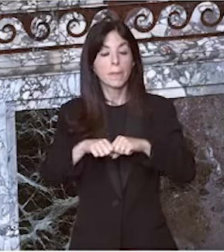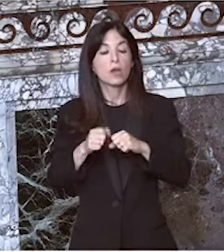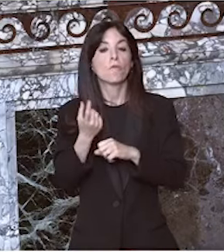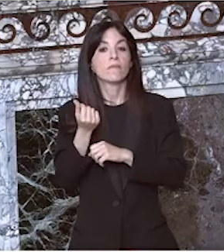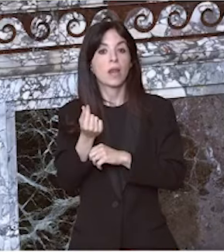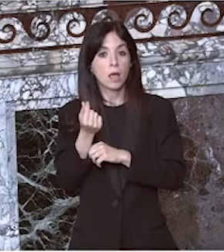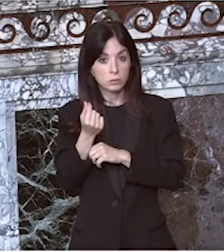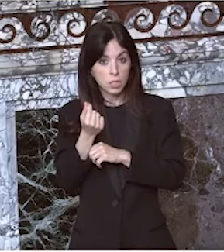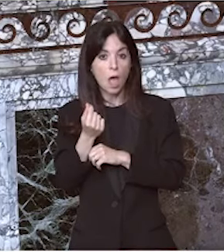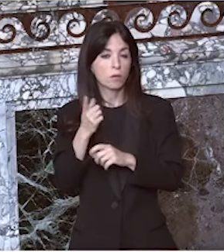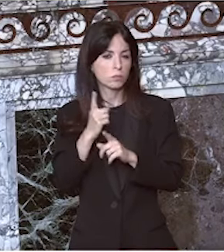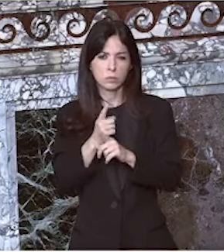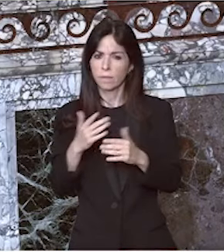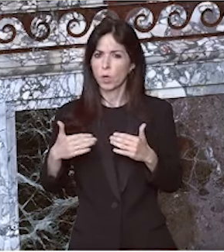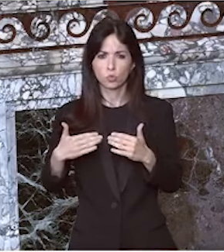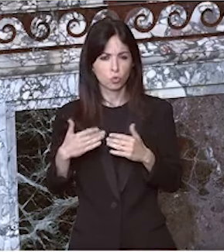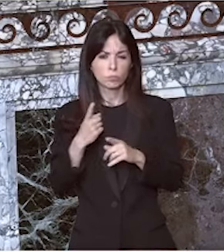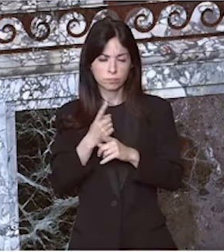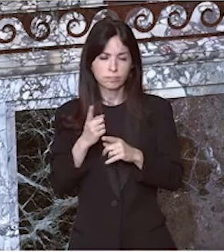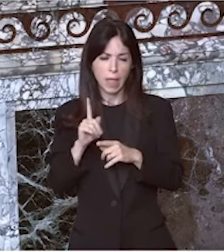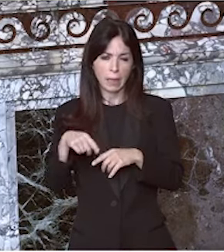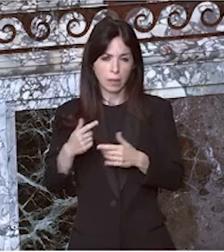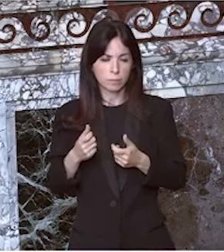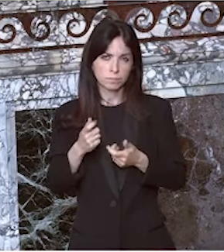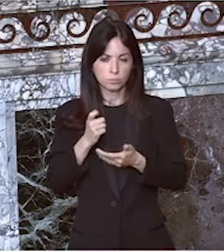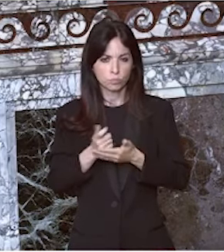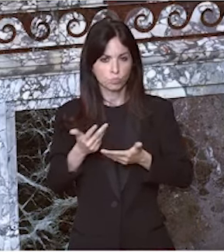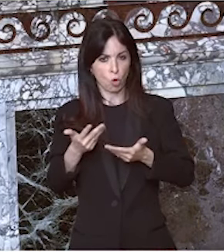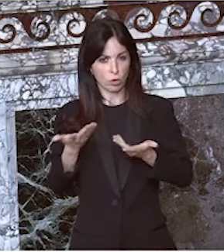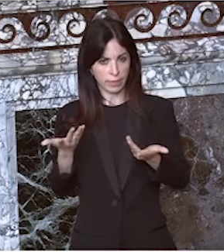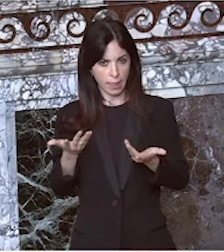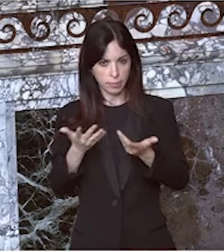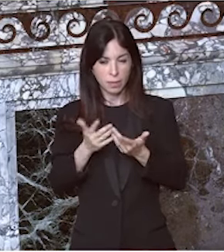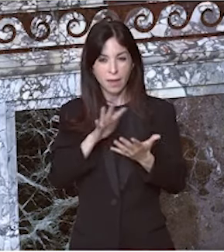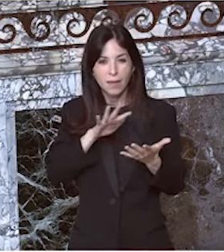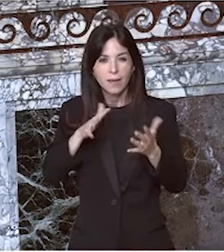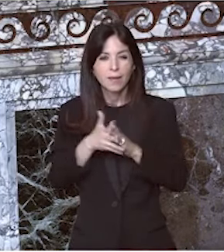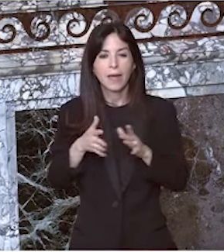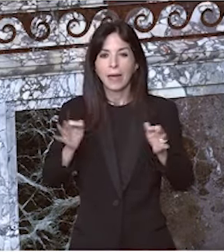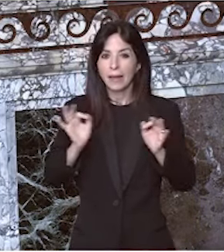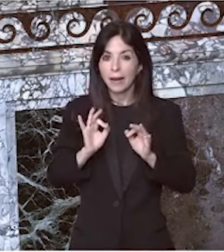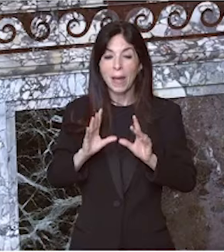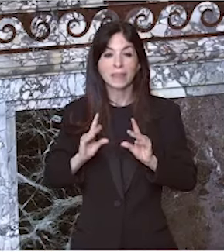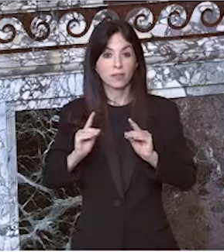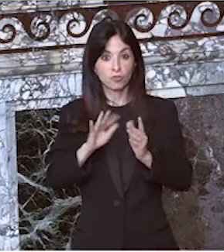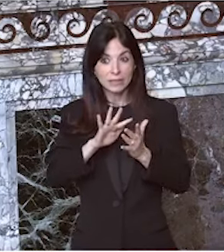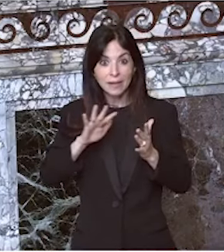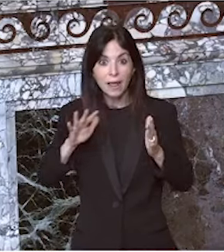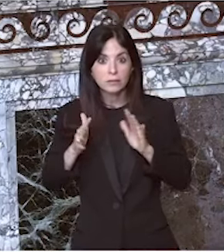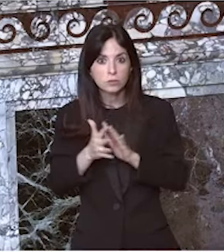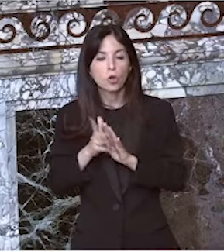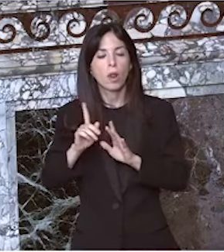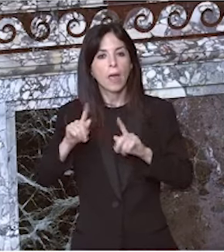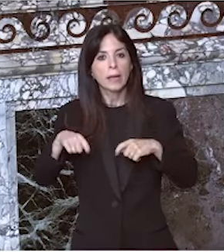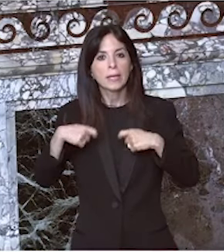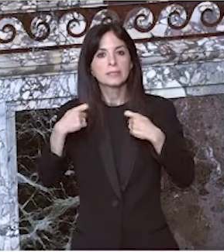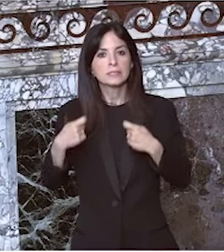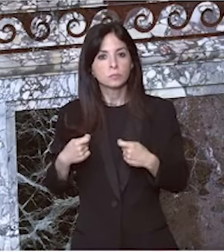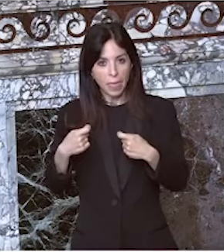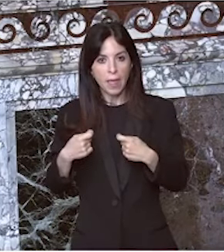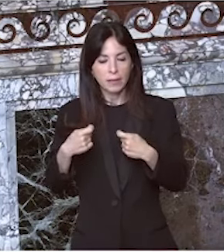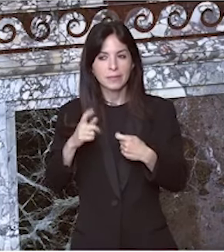finanziario sarà ingente. Per le sole transizioni climatica e digitale e per aumentare la spesa militare al